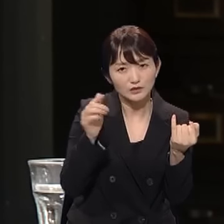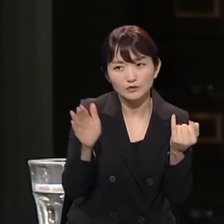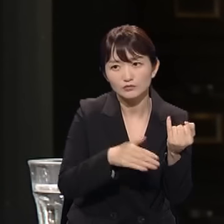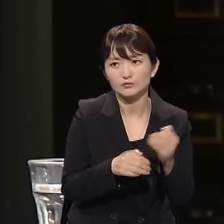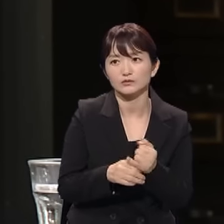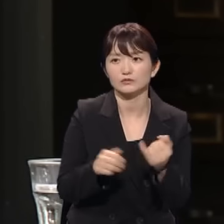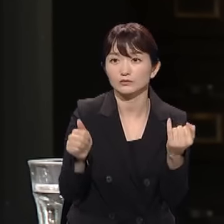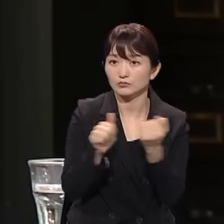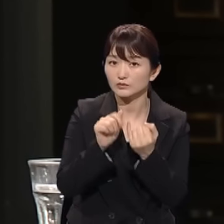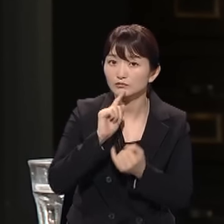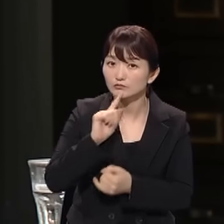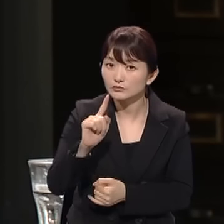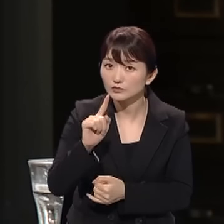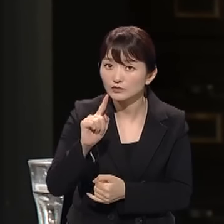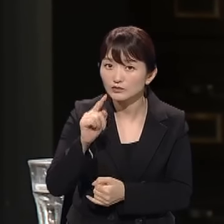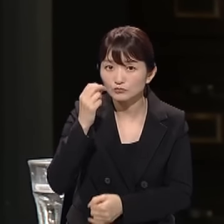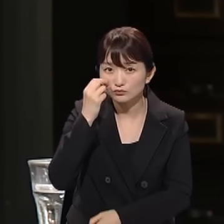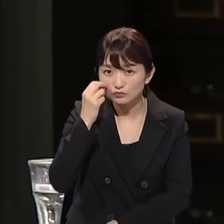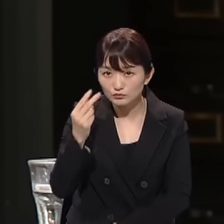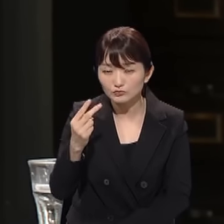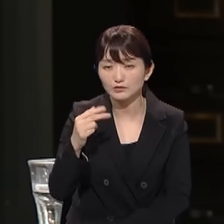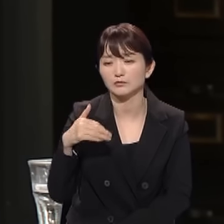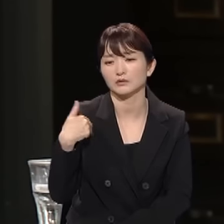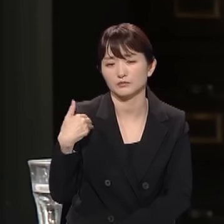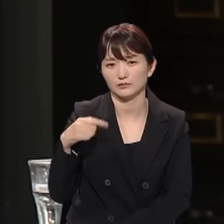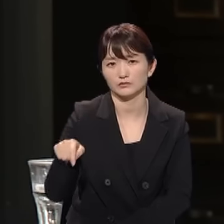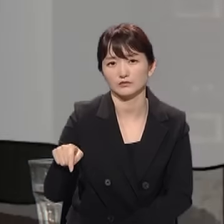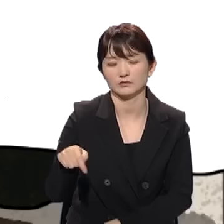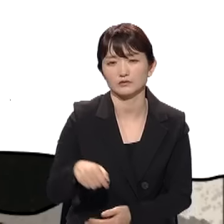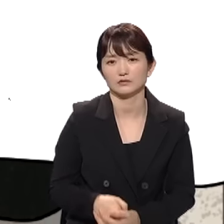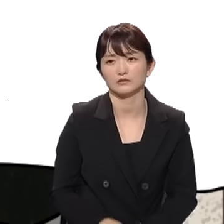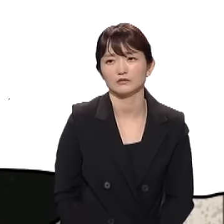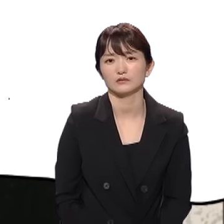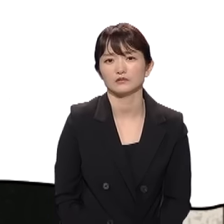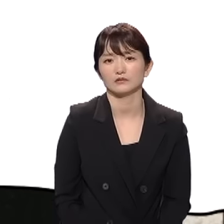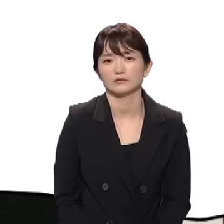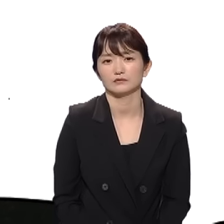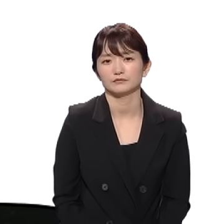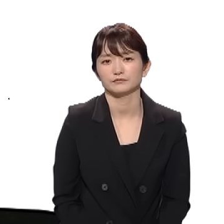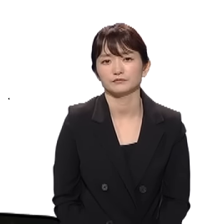두 달 만에 말이죠. 당시 얘기 직접 들어보시죠.